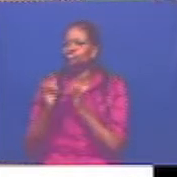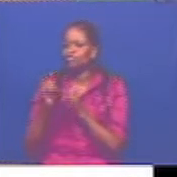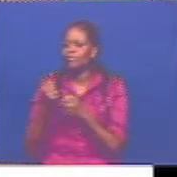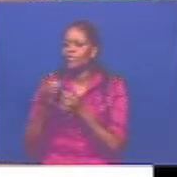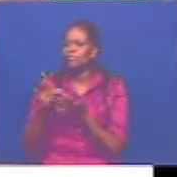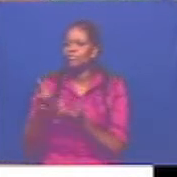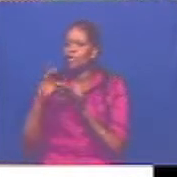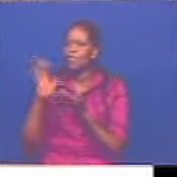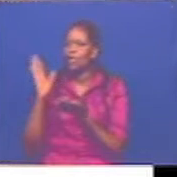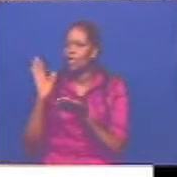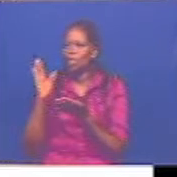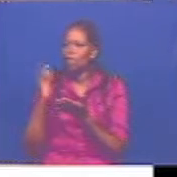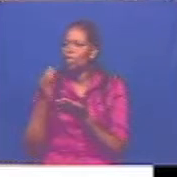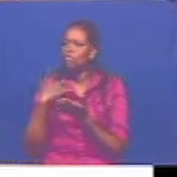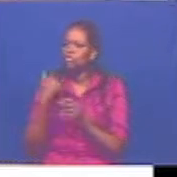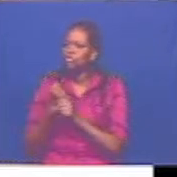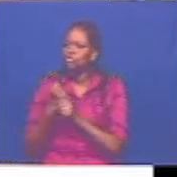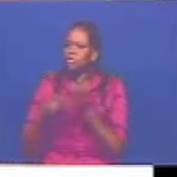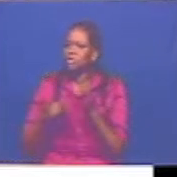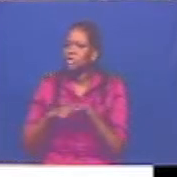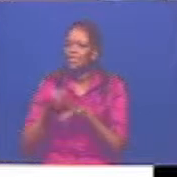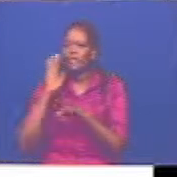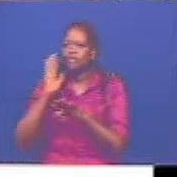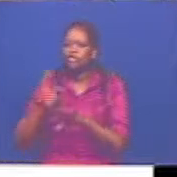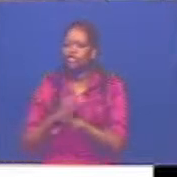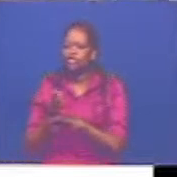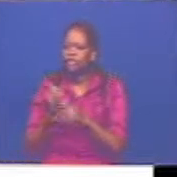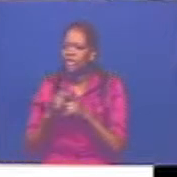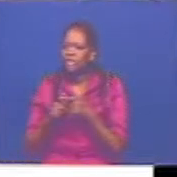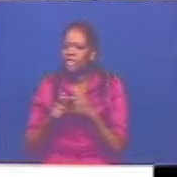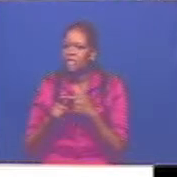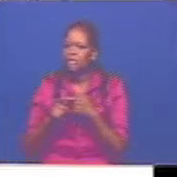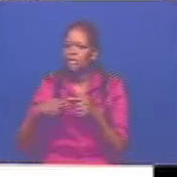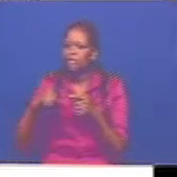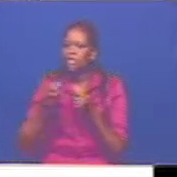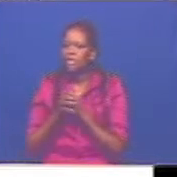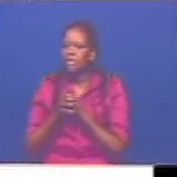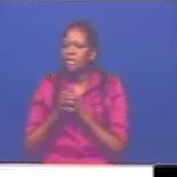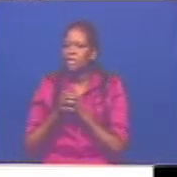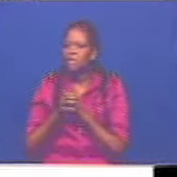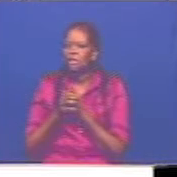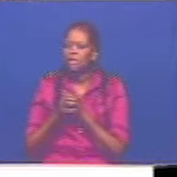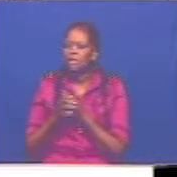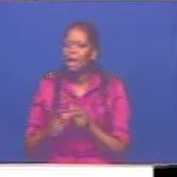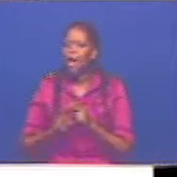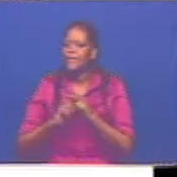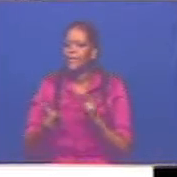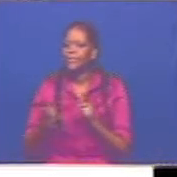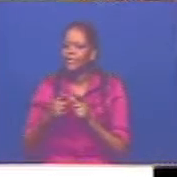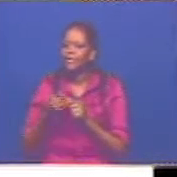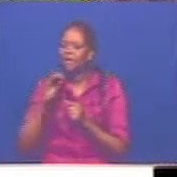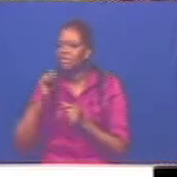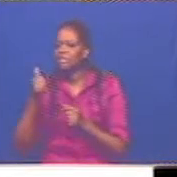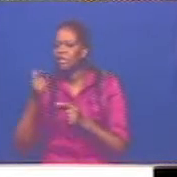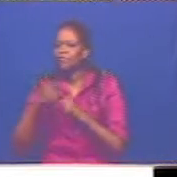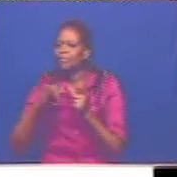zaidi. Mm-hmm. Kitu tunafanya tukisikia muziki fulani una trend, then tunaenda tunaenda huko. Mshana ukisikia leo kumetoka Jamaican track